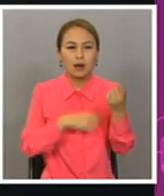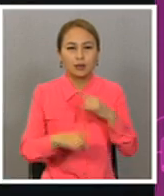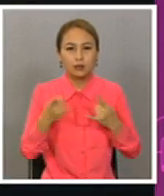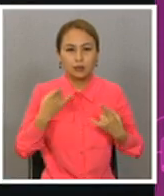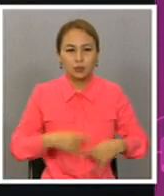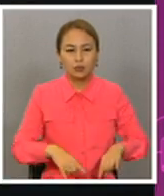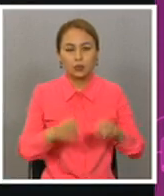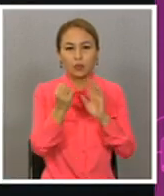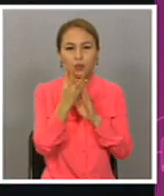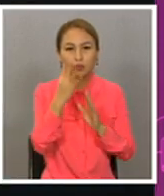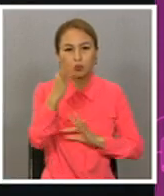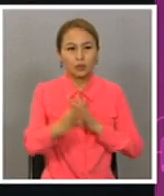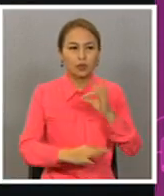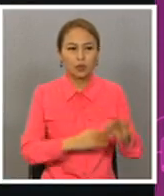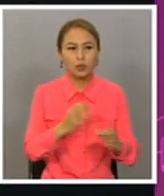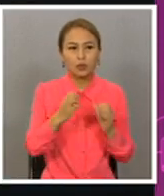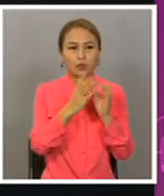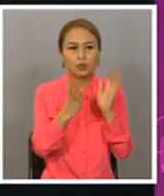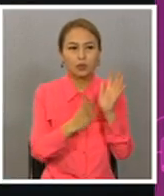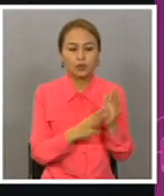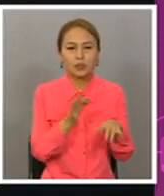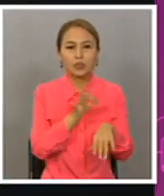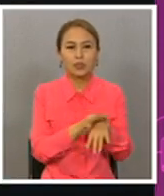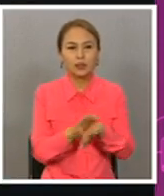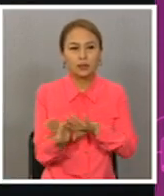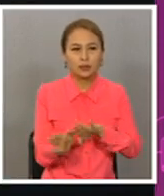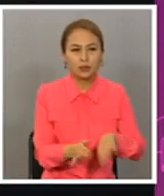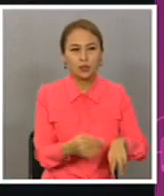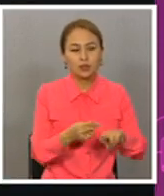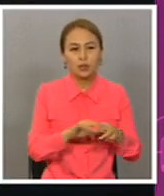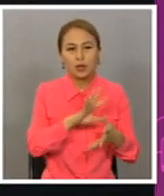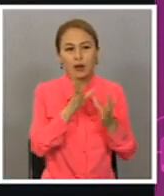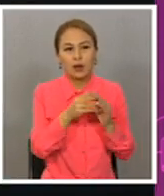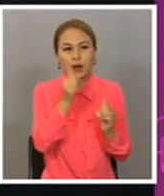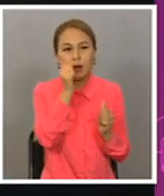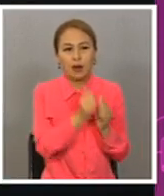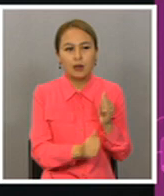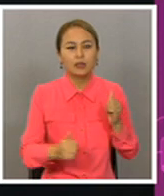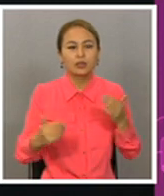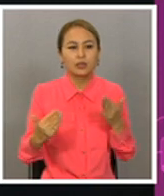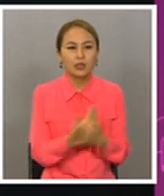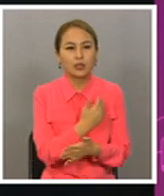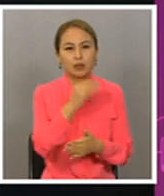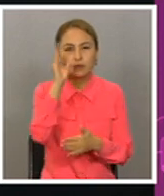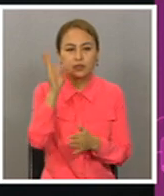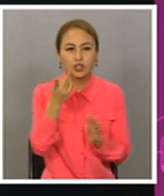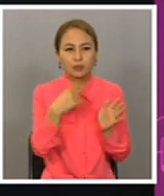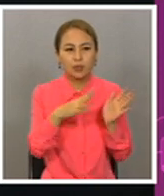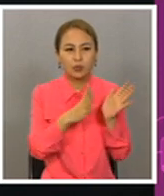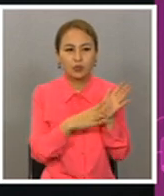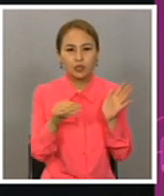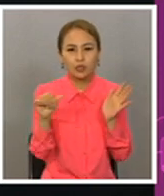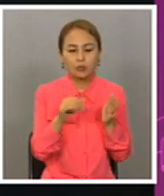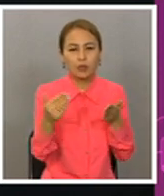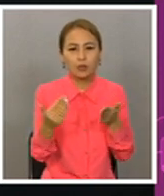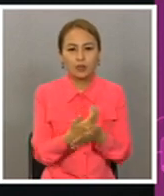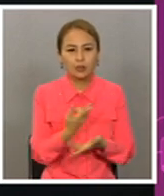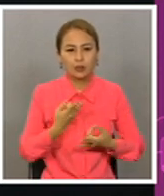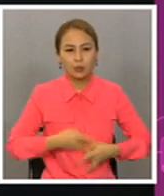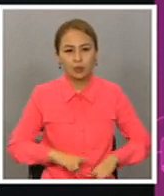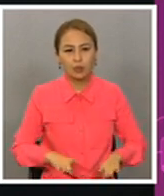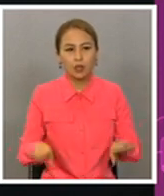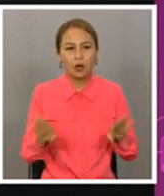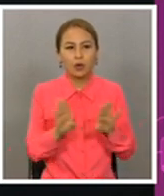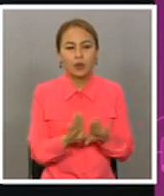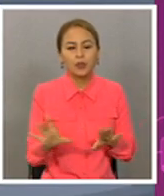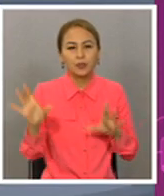14 тәулік, 19 сағат кетеді. Сонда әр жаңа ай 29 жарым күнде қайта туады. Ай